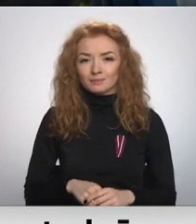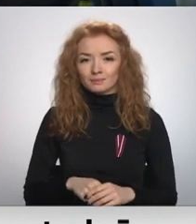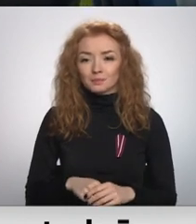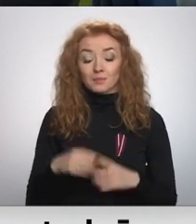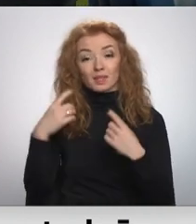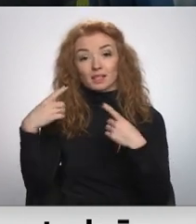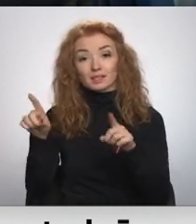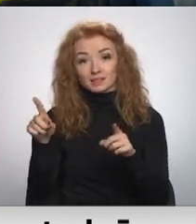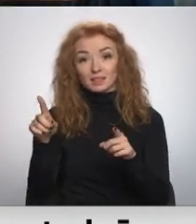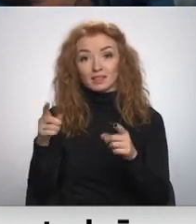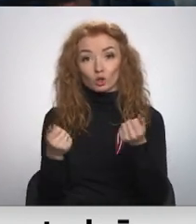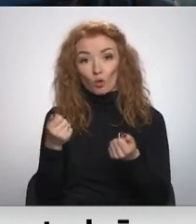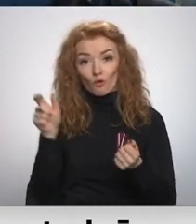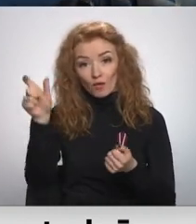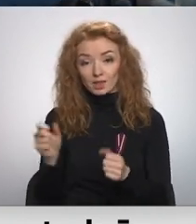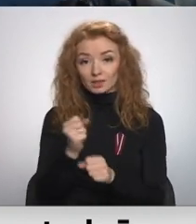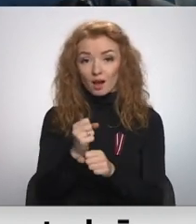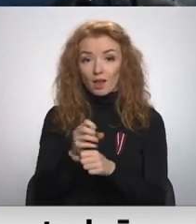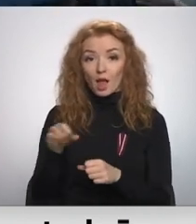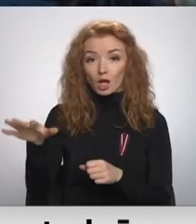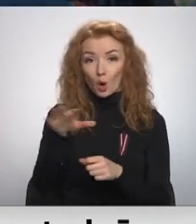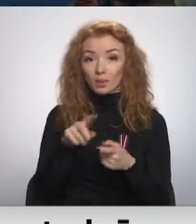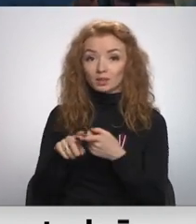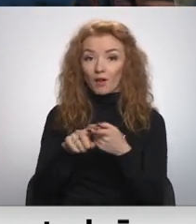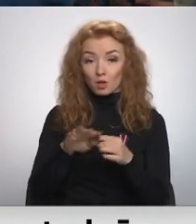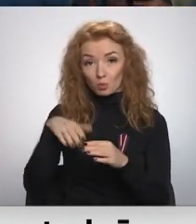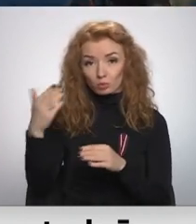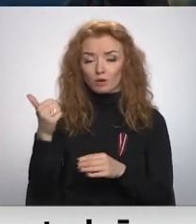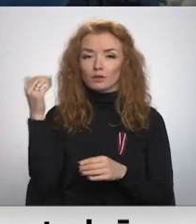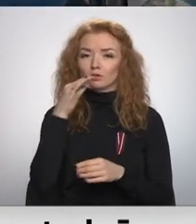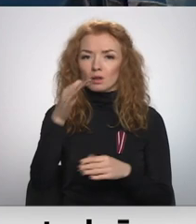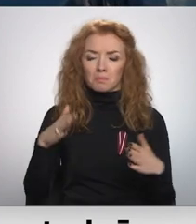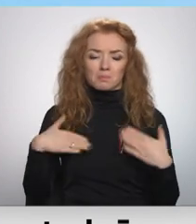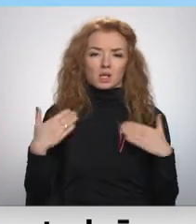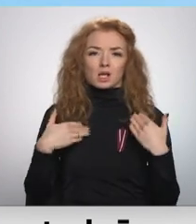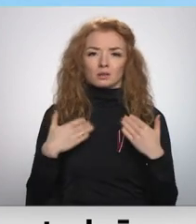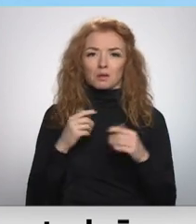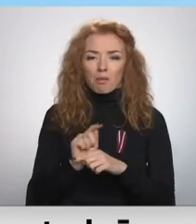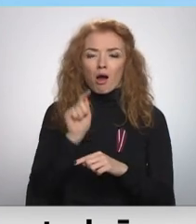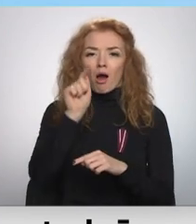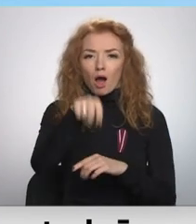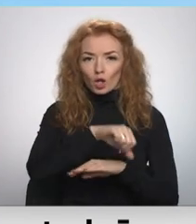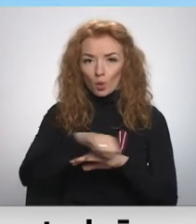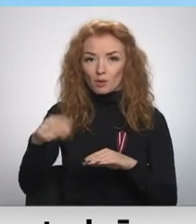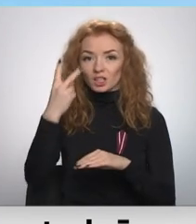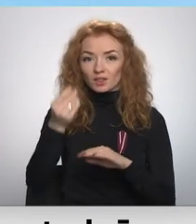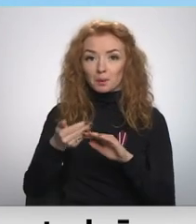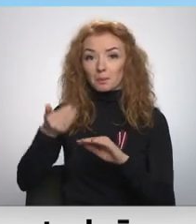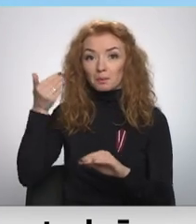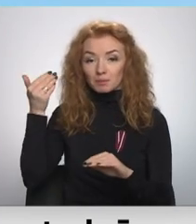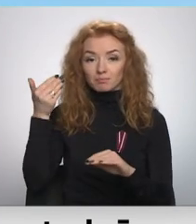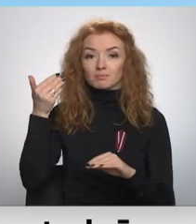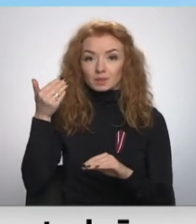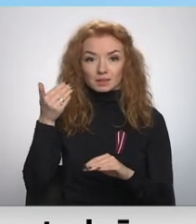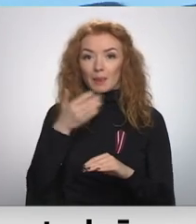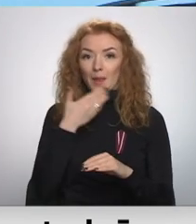Cits Baltkrievs Vasīlijs, kurš strādā Eiropas Savienības pusē, ir priecīgs, ka robežu izdevās šķērsot jau pirms divām dienām, kad šādas kontrolas